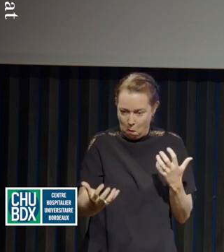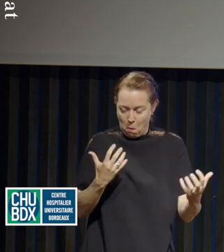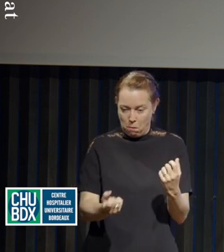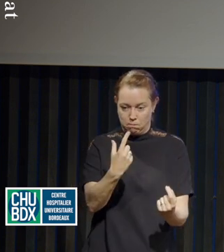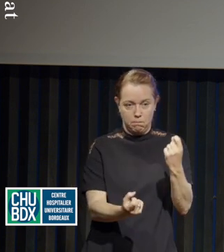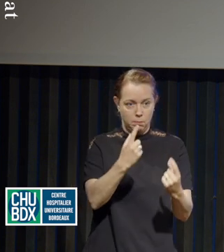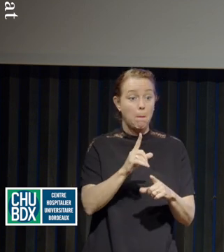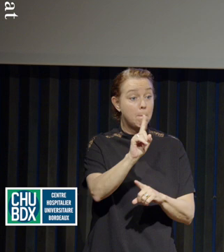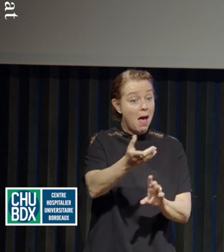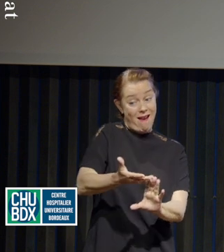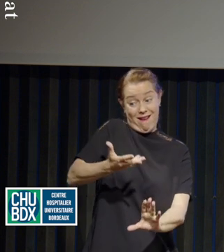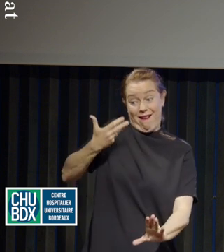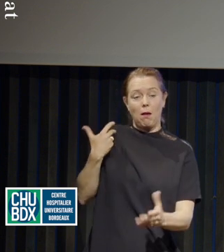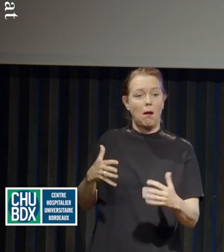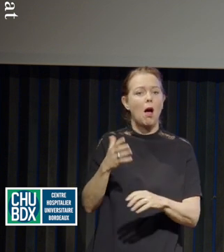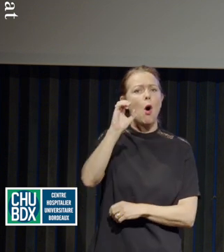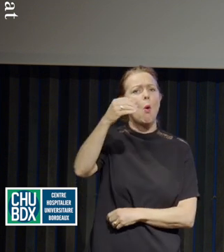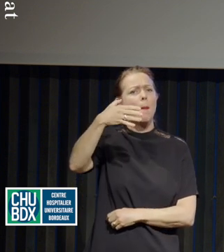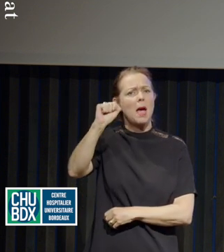depuis longtemps, l'OMS alertait